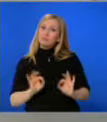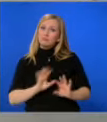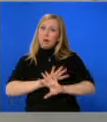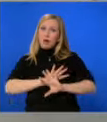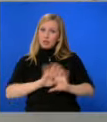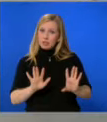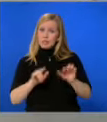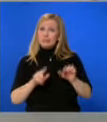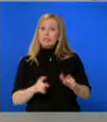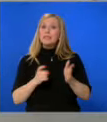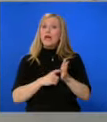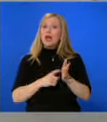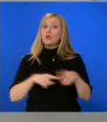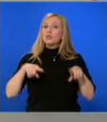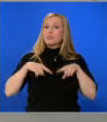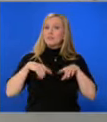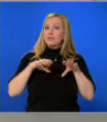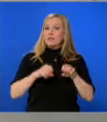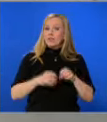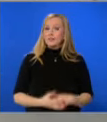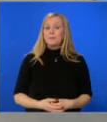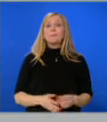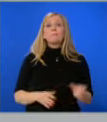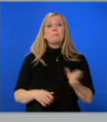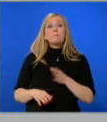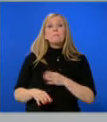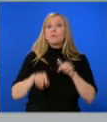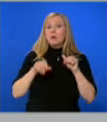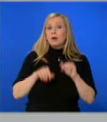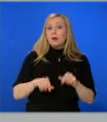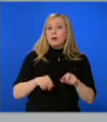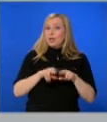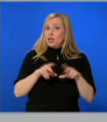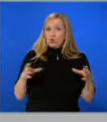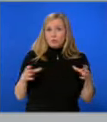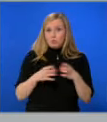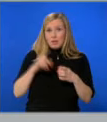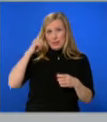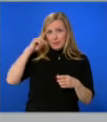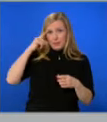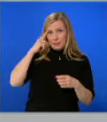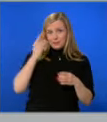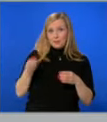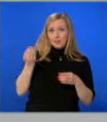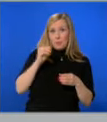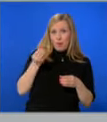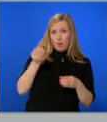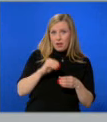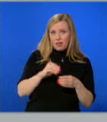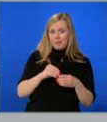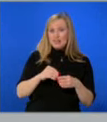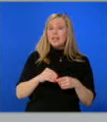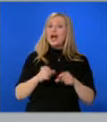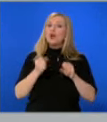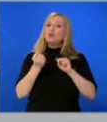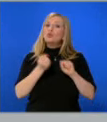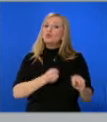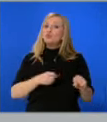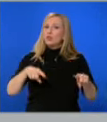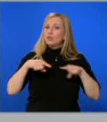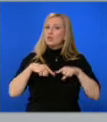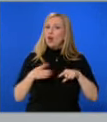реформа с закона за съдебната власт. Народното събрание, господин Славов, вече мисли за попълване на Конституционния съд с още двама свои